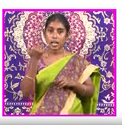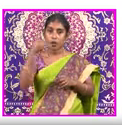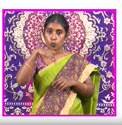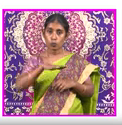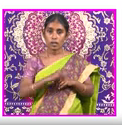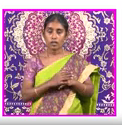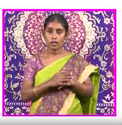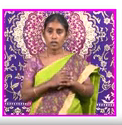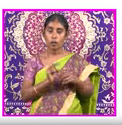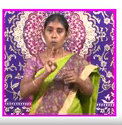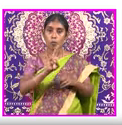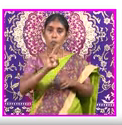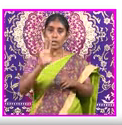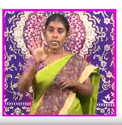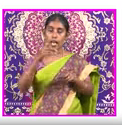சென்னையில்